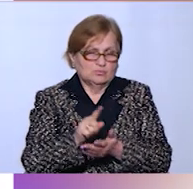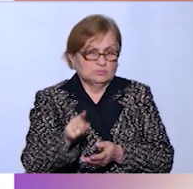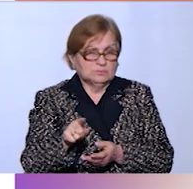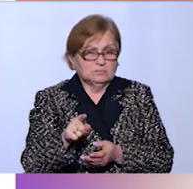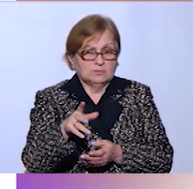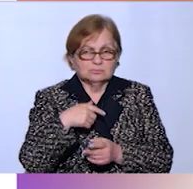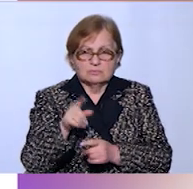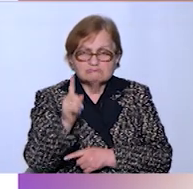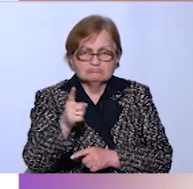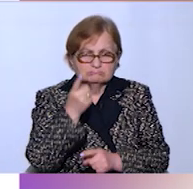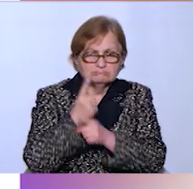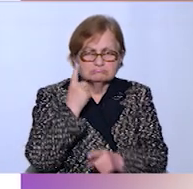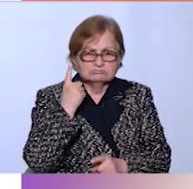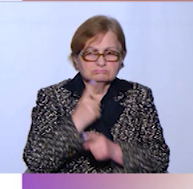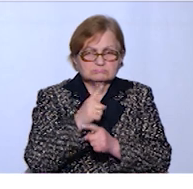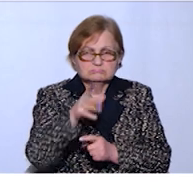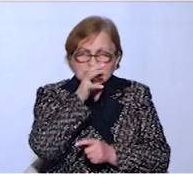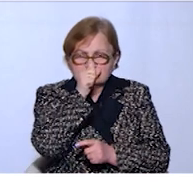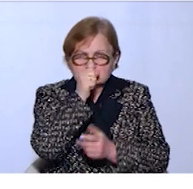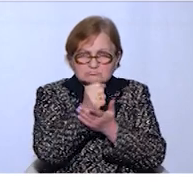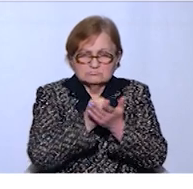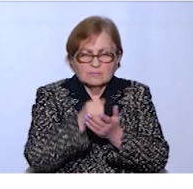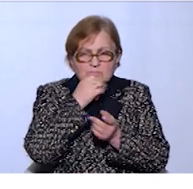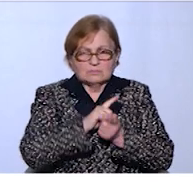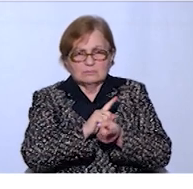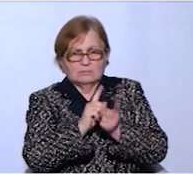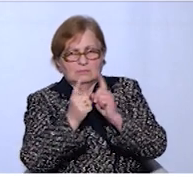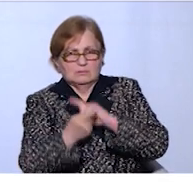შიში, სევდა, სიხარული, განცვიფრება, ბრაზი,